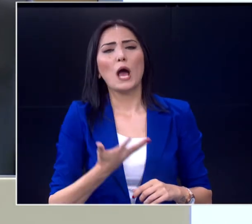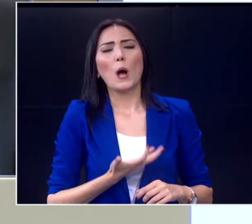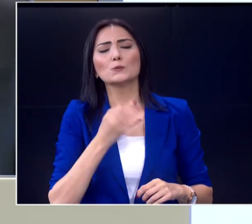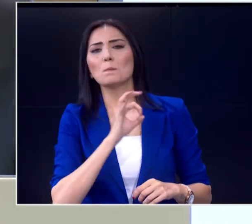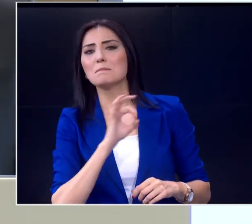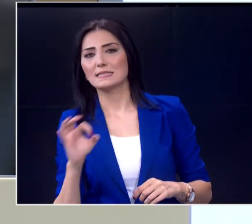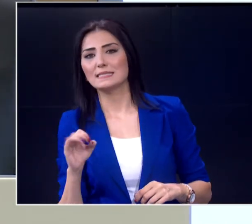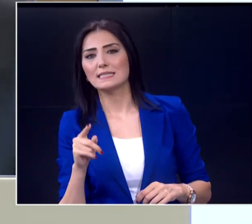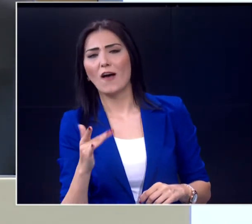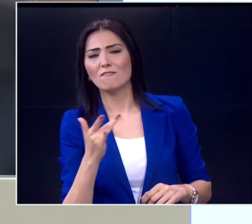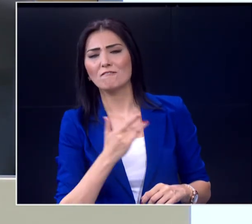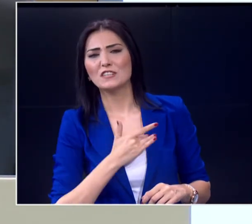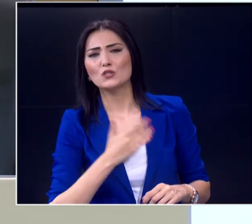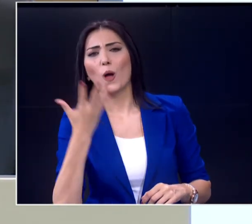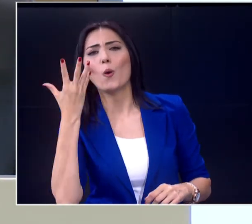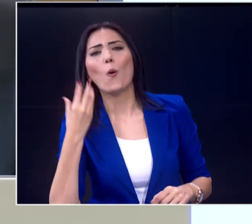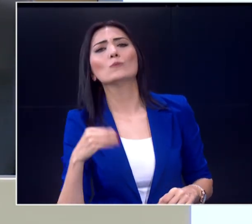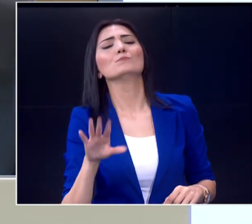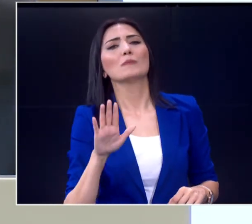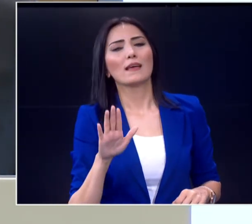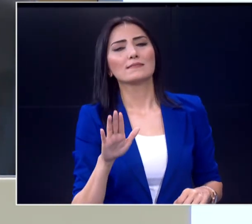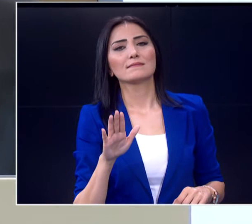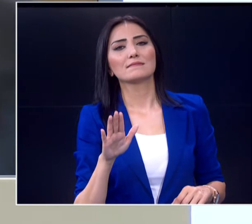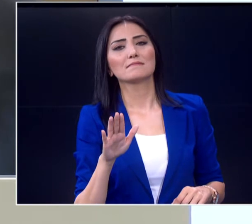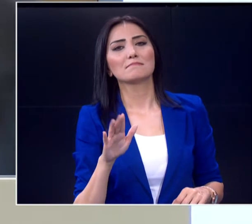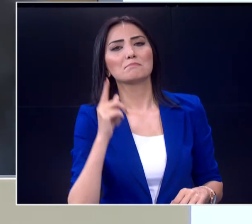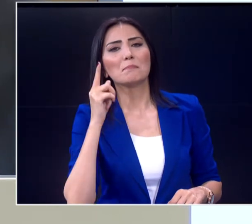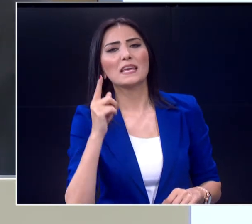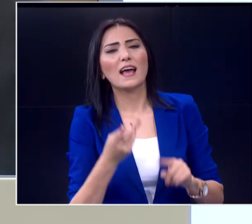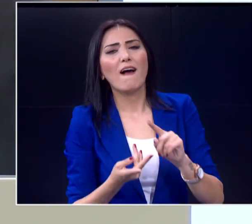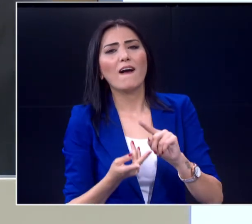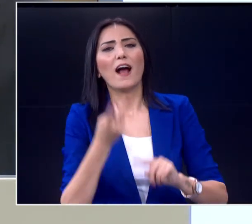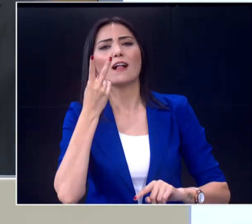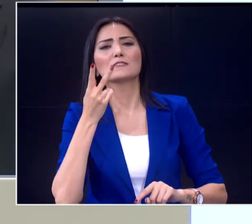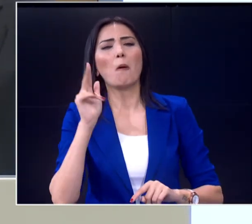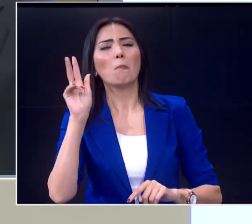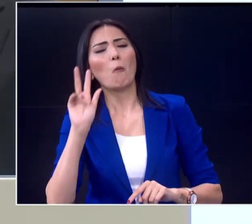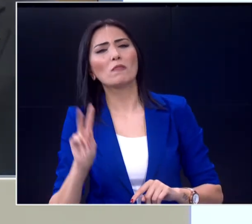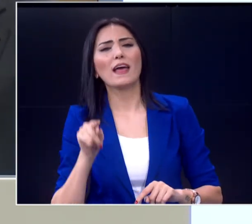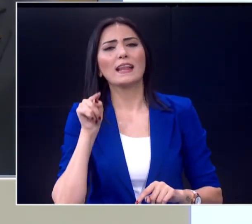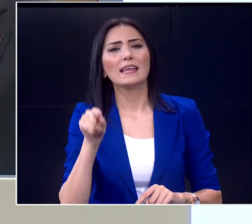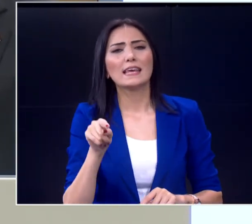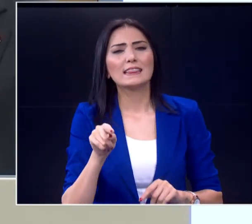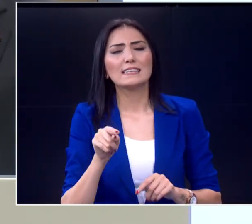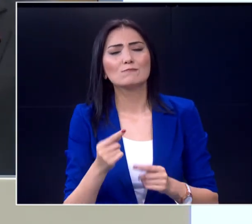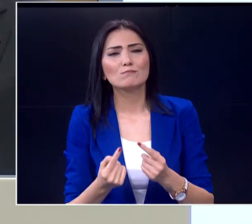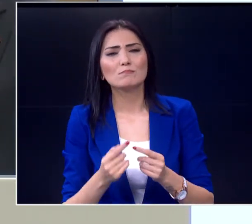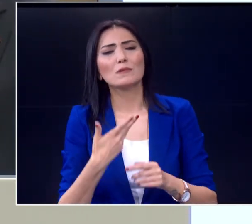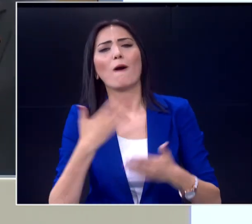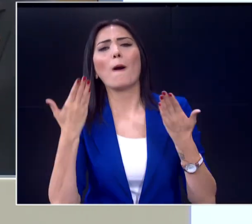acımasız, vicdanı olmayan bir kalkınma modelini kökten